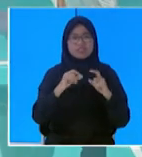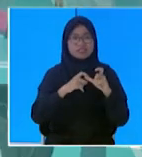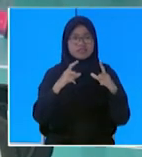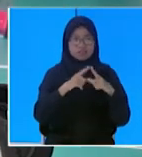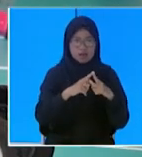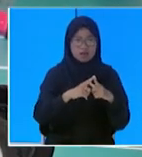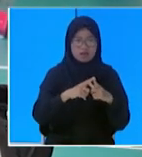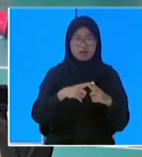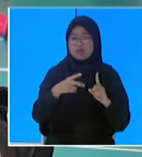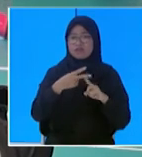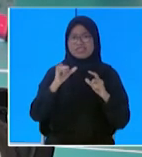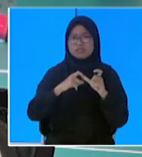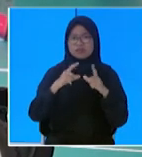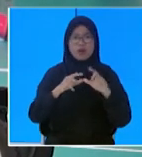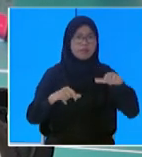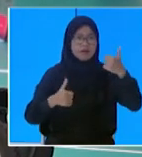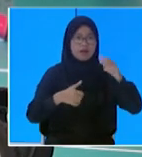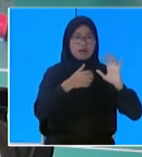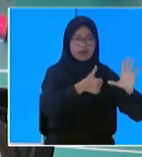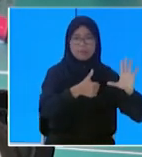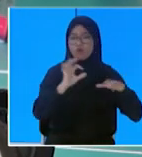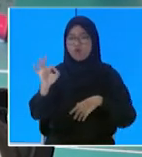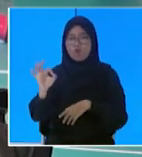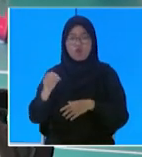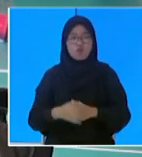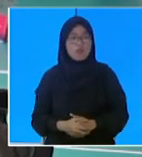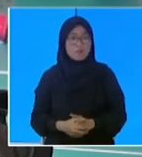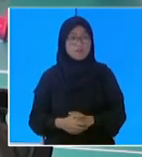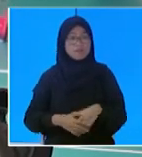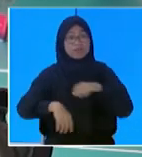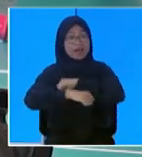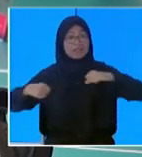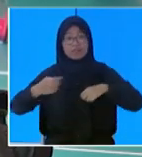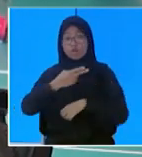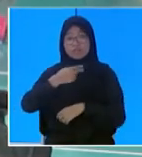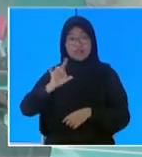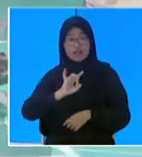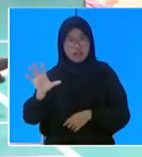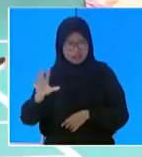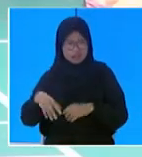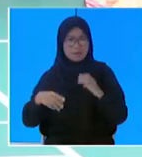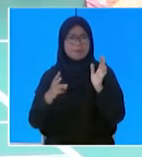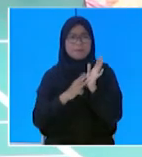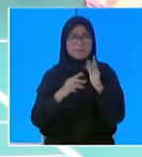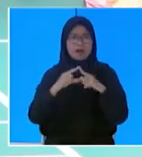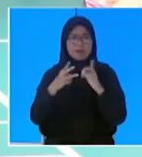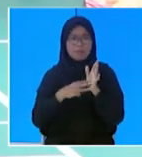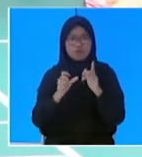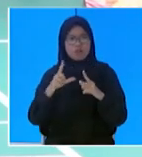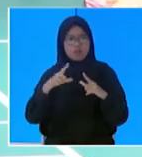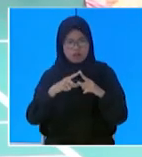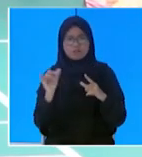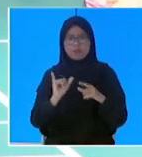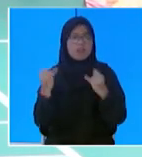6-0. Atlet Indonesia lainnya, Fendi Kurnia Pamungkas juga berhasil memenangkan pertandingan melawan sesama atlet Indonesia, Faris